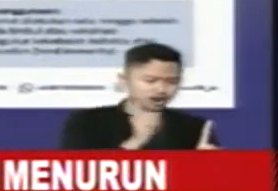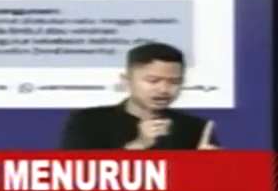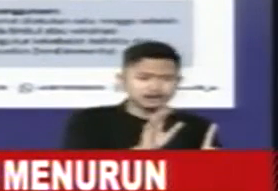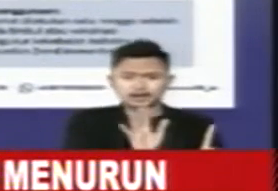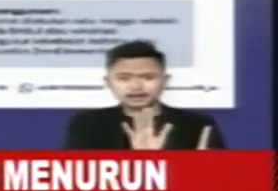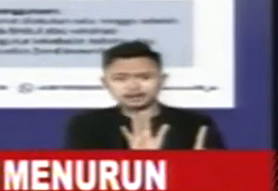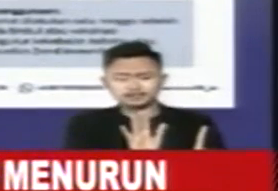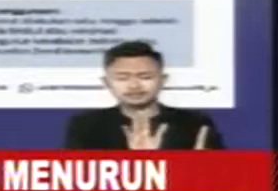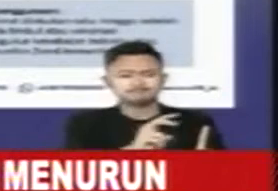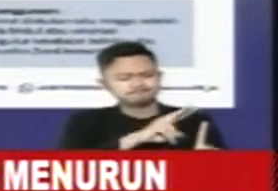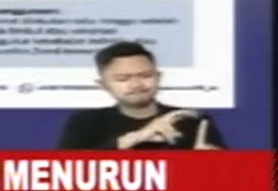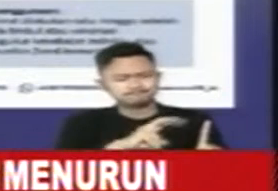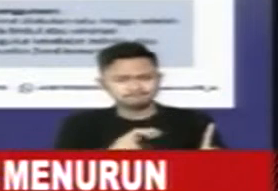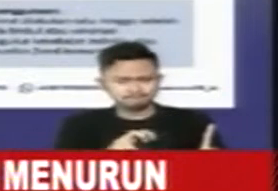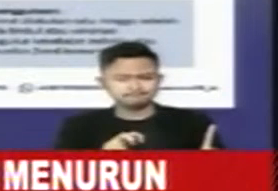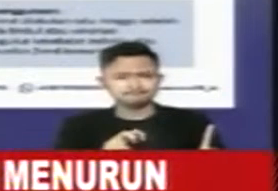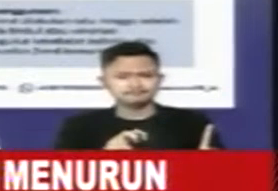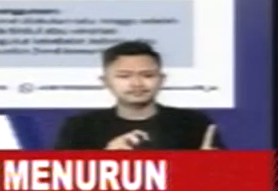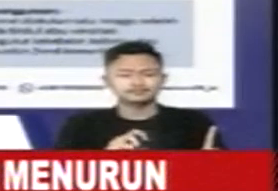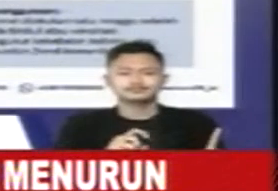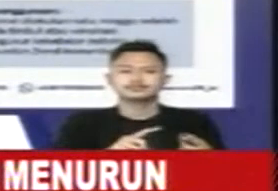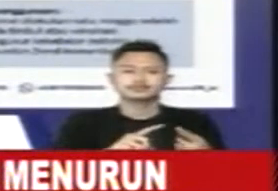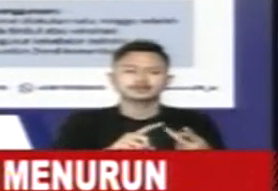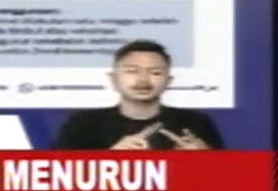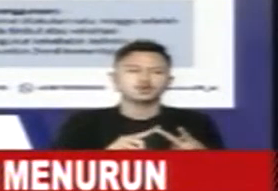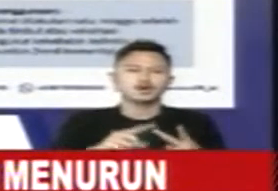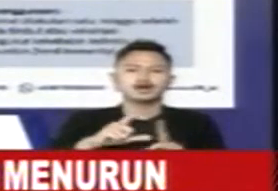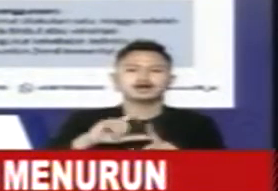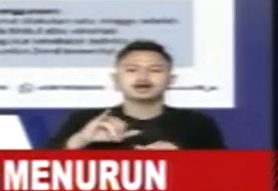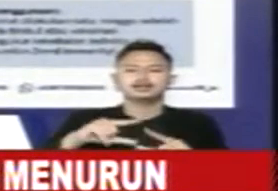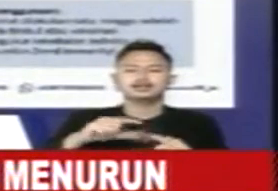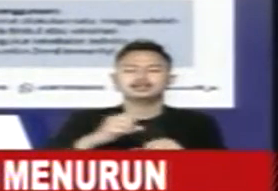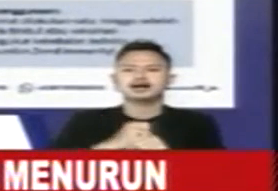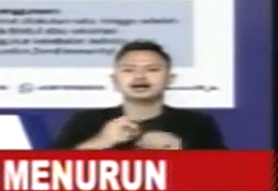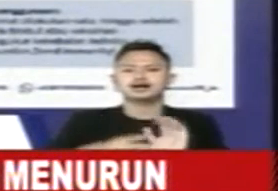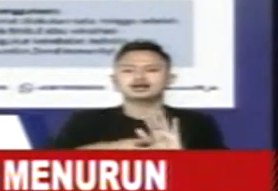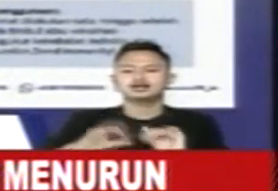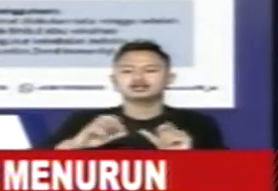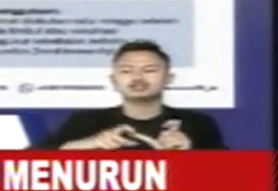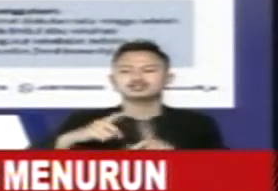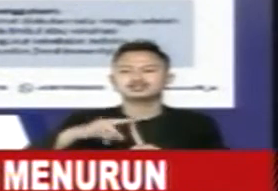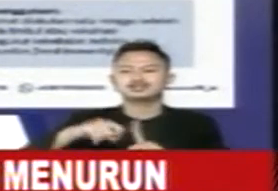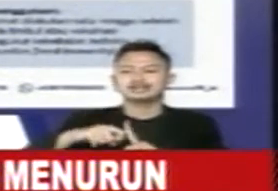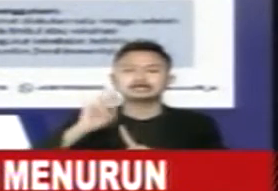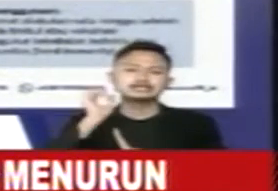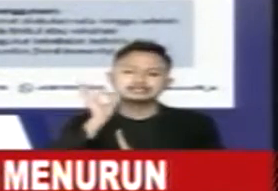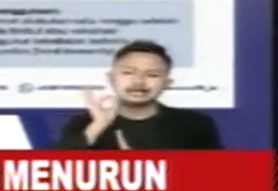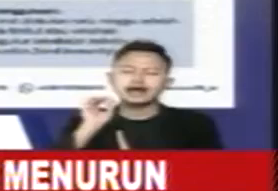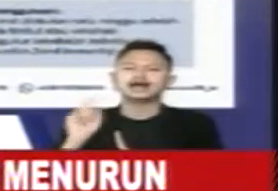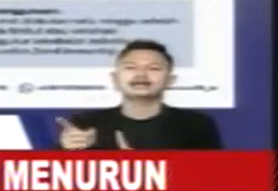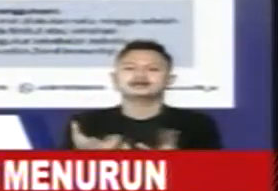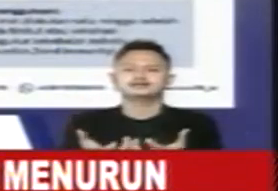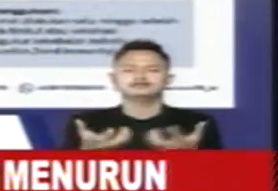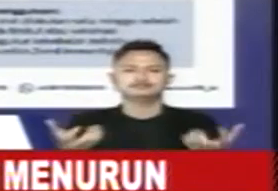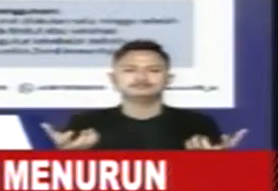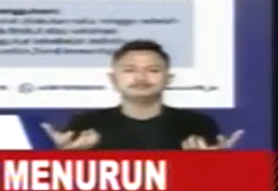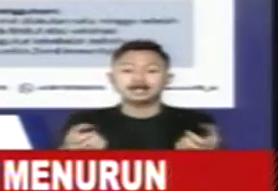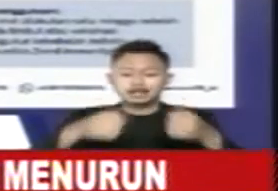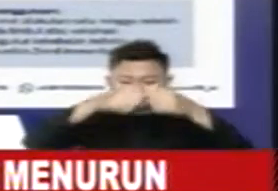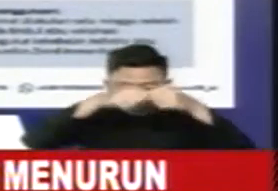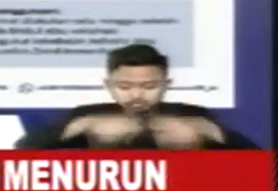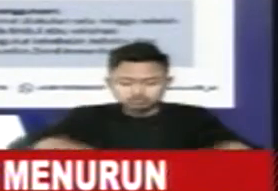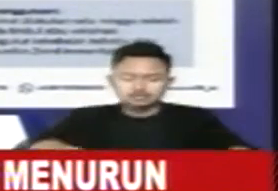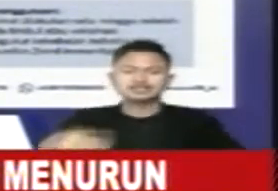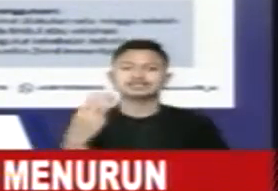menyeluruh akan berpotensi kembali meningkatnya kasus. Ada 5 hal yang dilakukan Indonesia hingga penanganan COVID-19 membaik dan